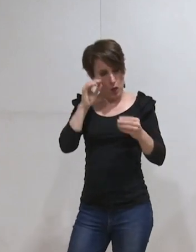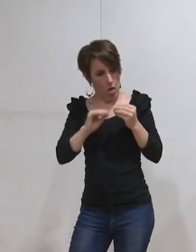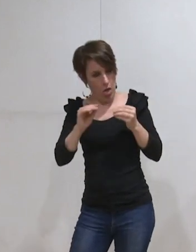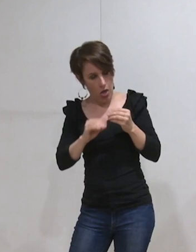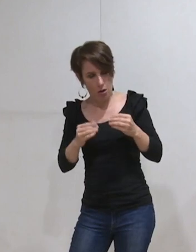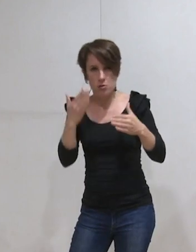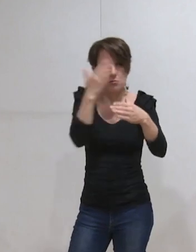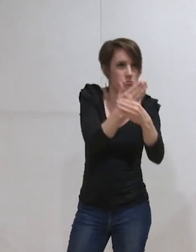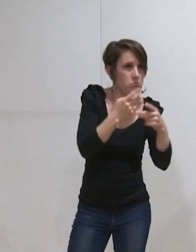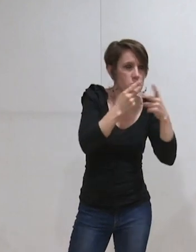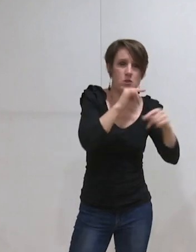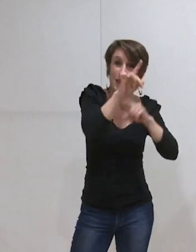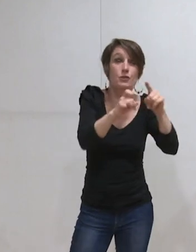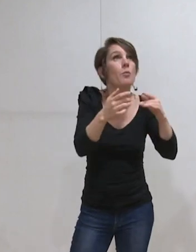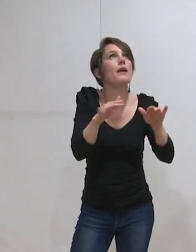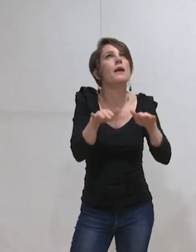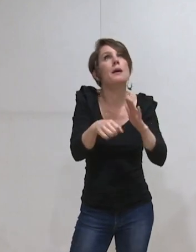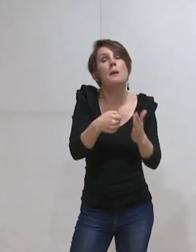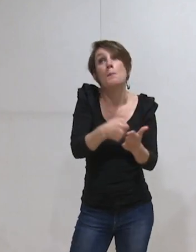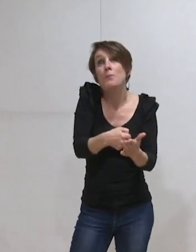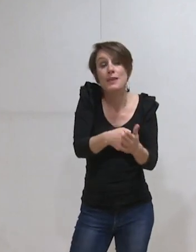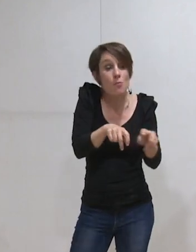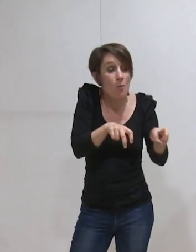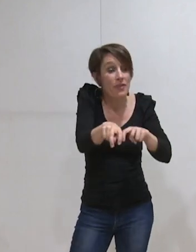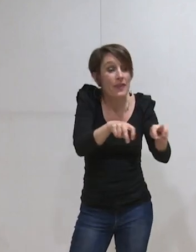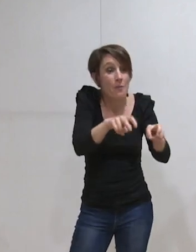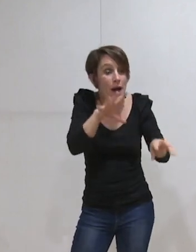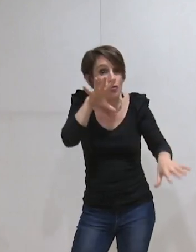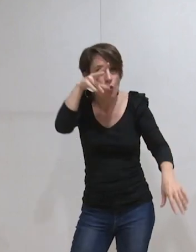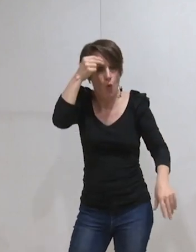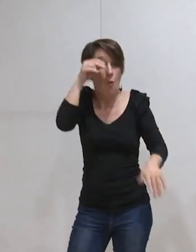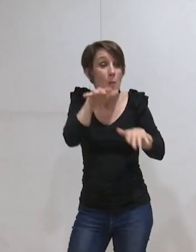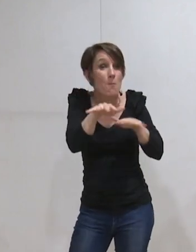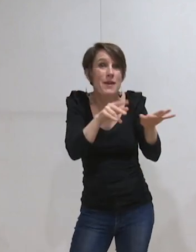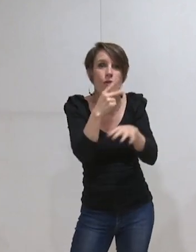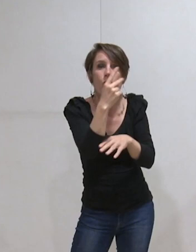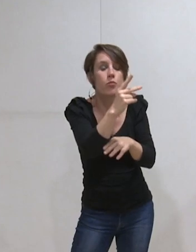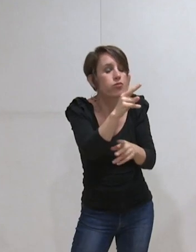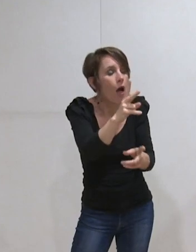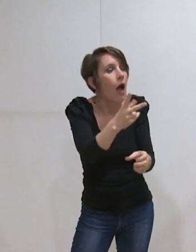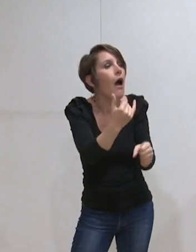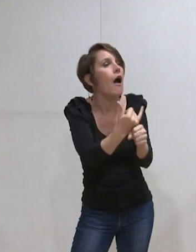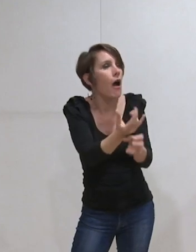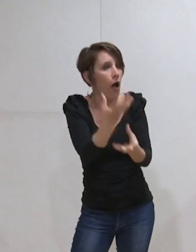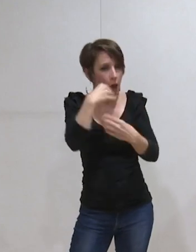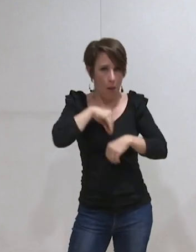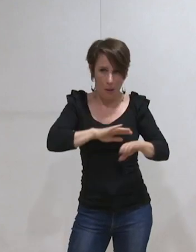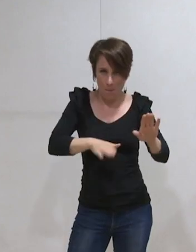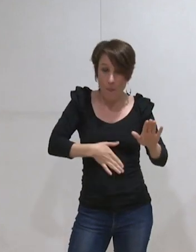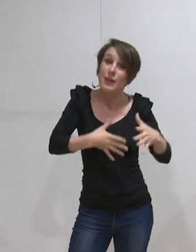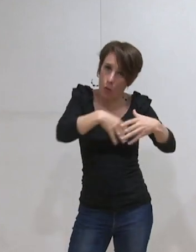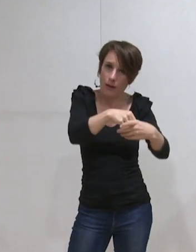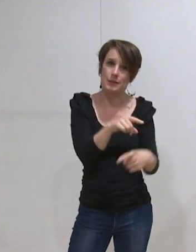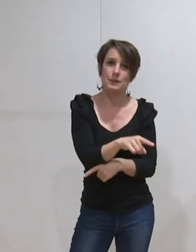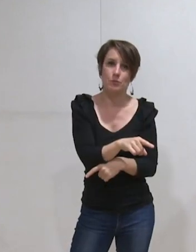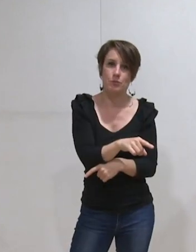moins il y a une démarche qu'on arrive à comprendre en tout cas à laquelle on participe ce qui est absolument pas le